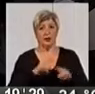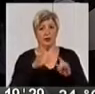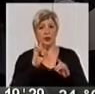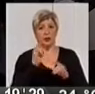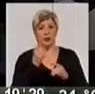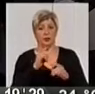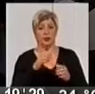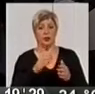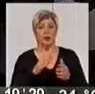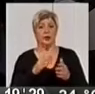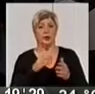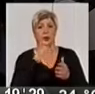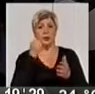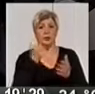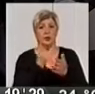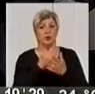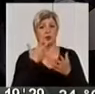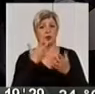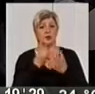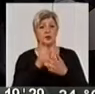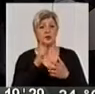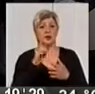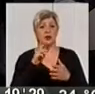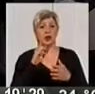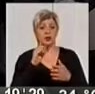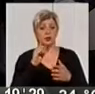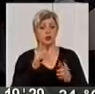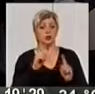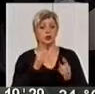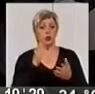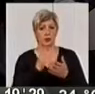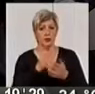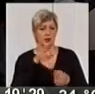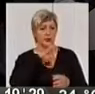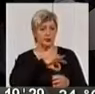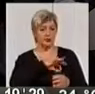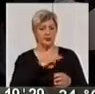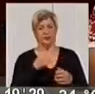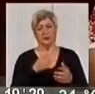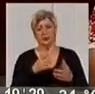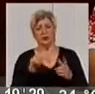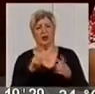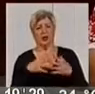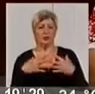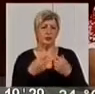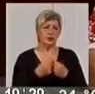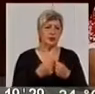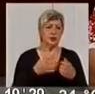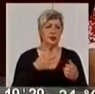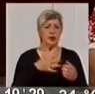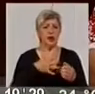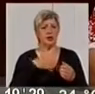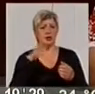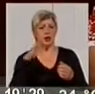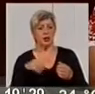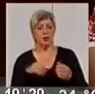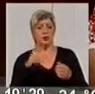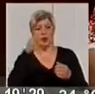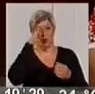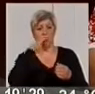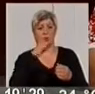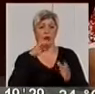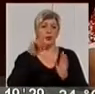статус пільговика, тобто або це посвідчення сім'ї загиблого, або ж це батько-учасник АТО, або